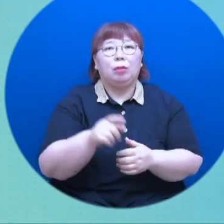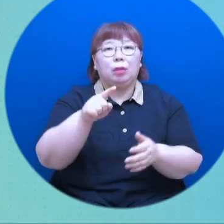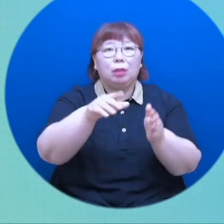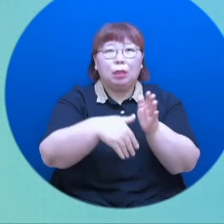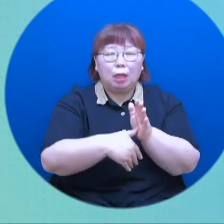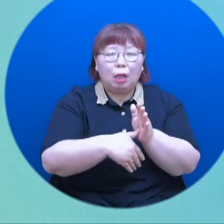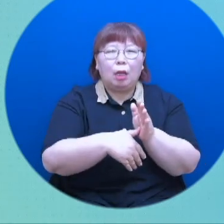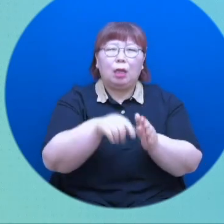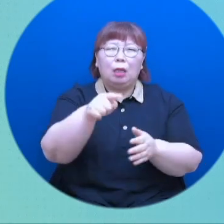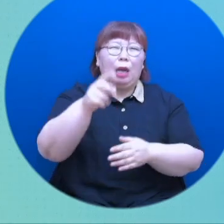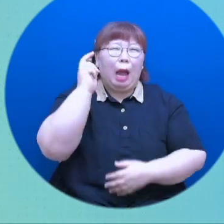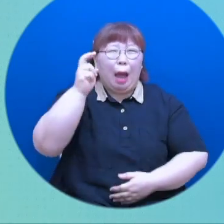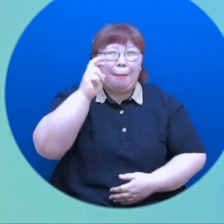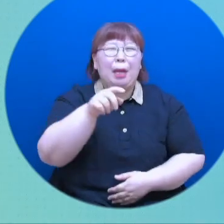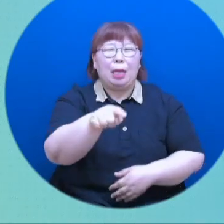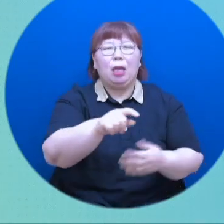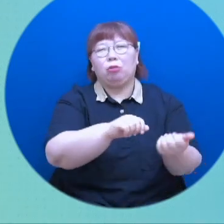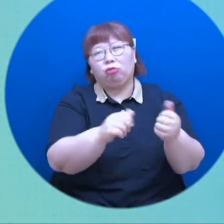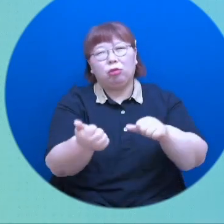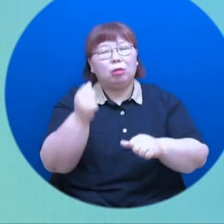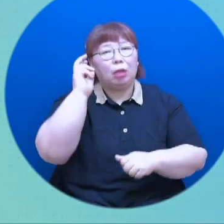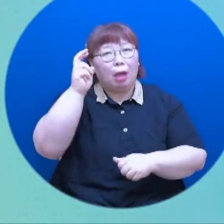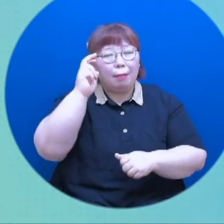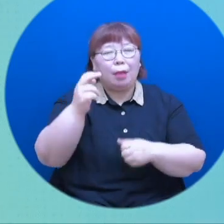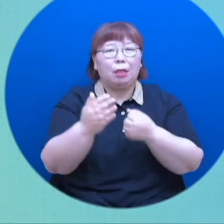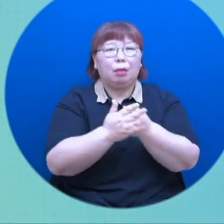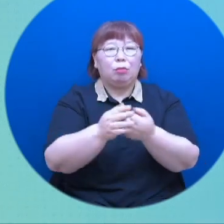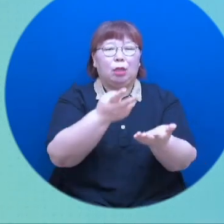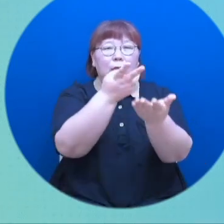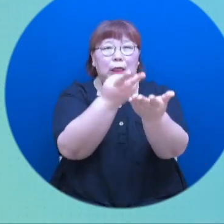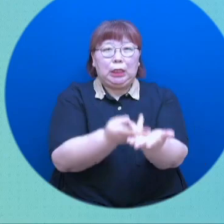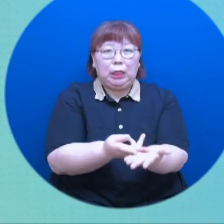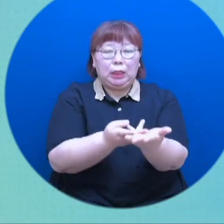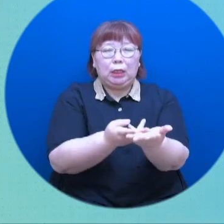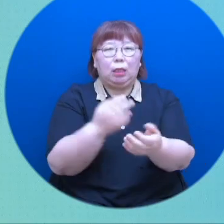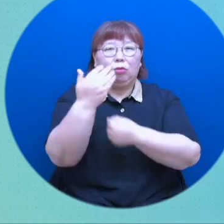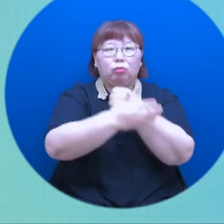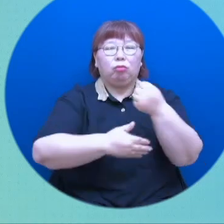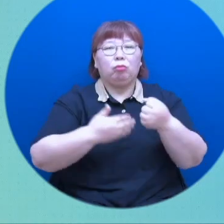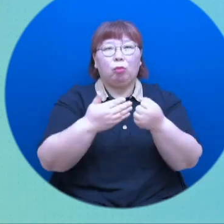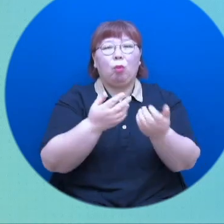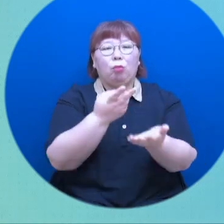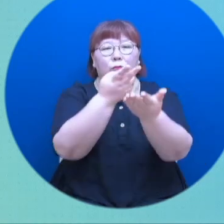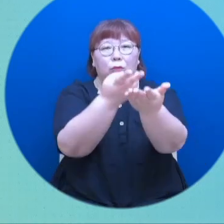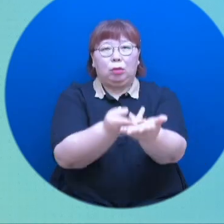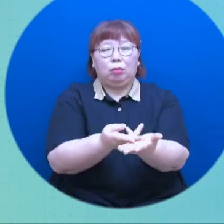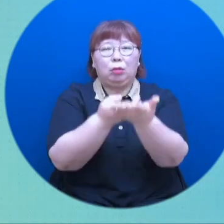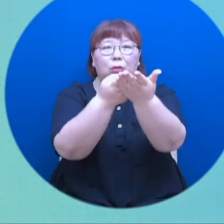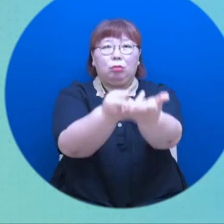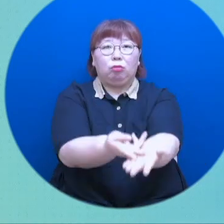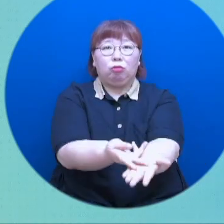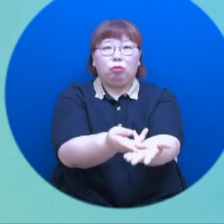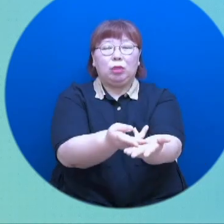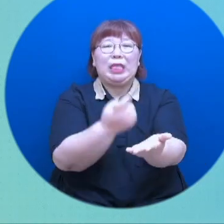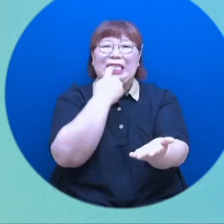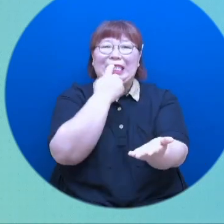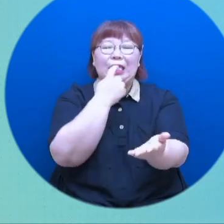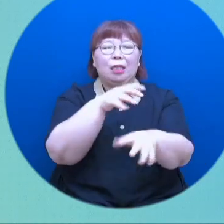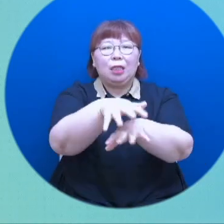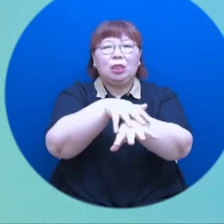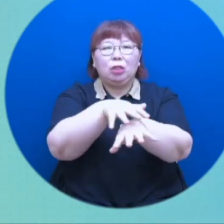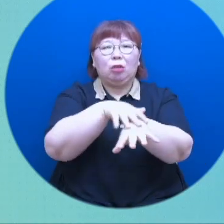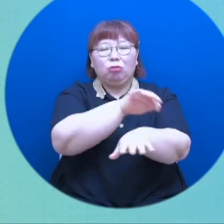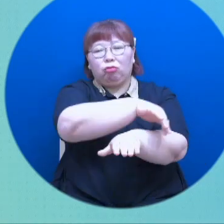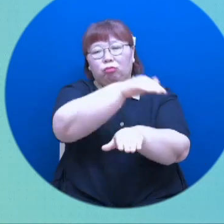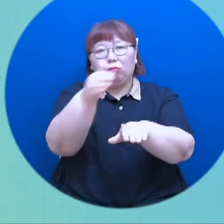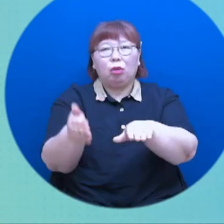시체라고 생각하고 시체 보관소에 이 아이를 신천을 덮어 다른